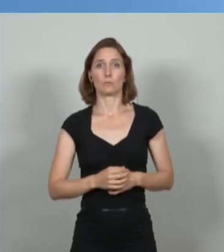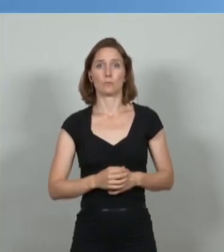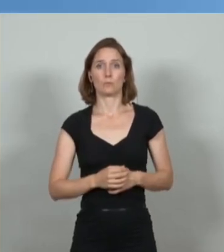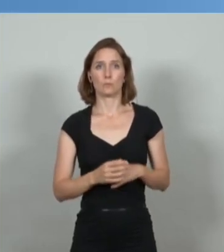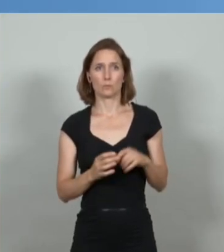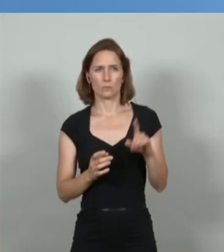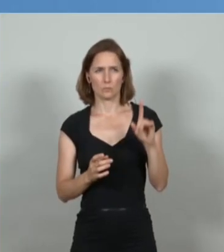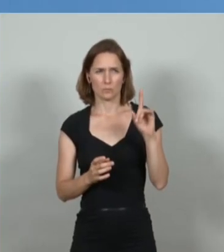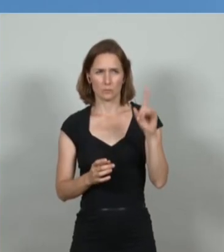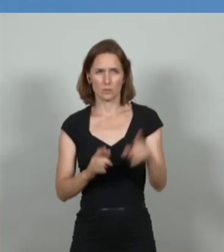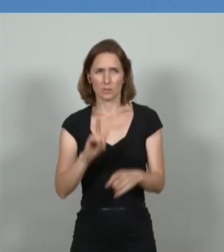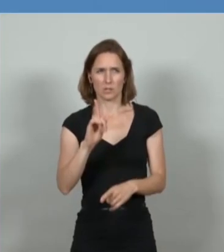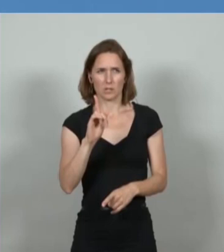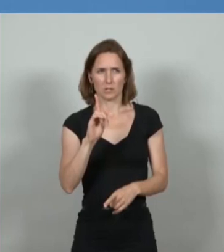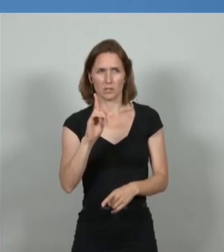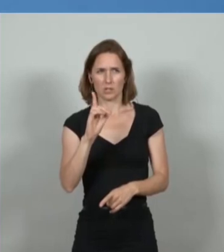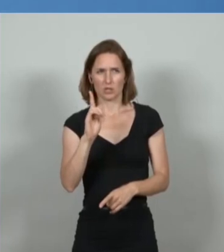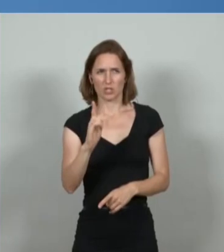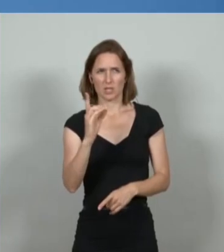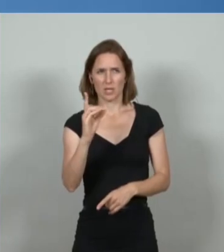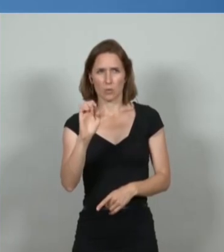donc j'ai des